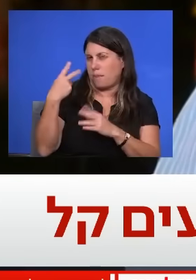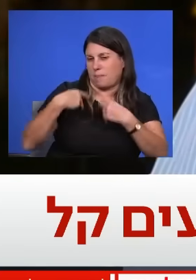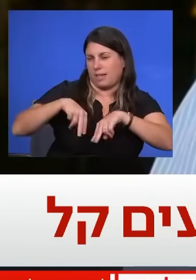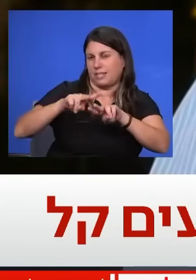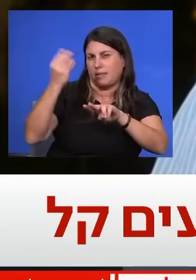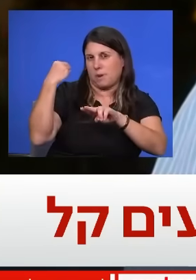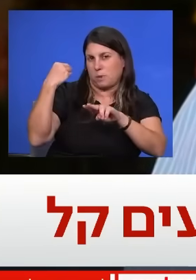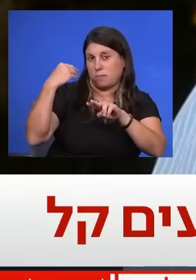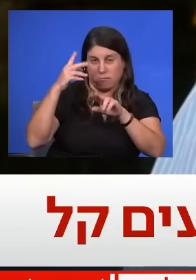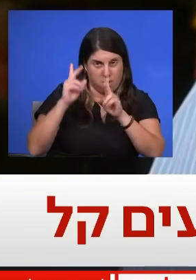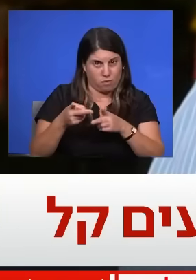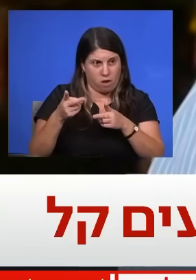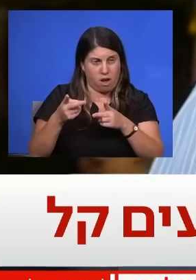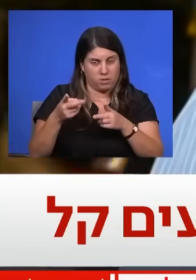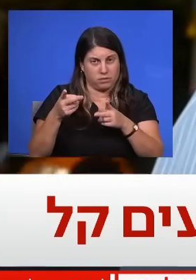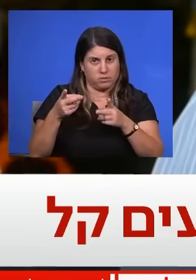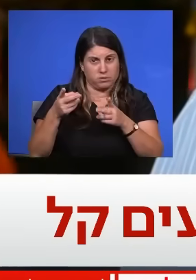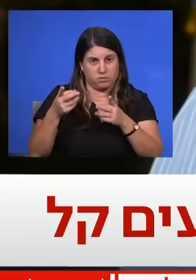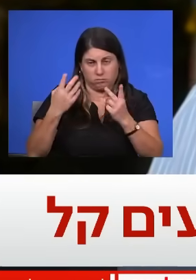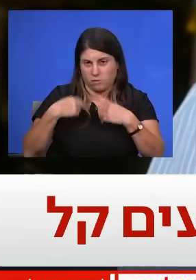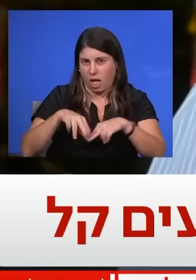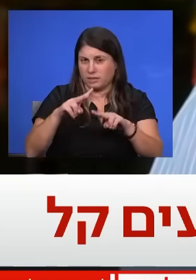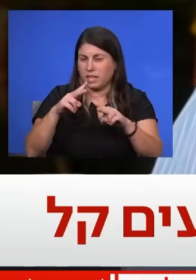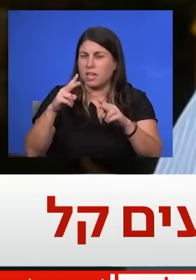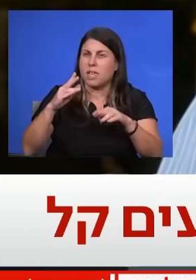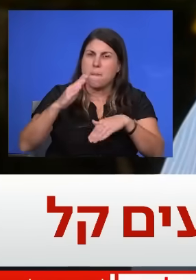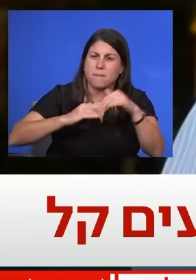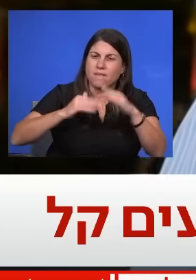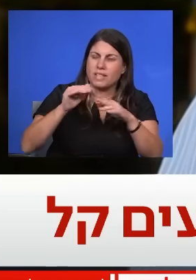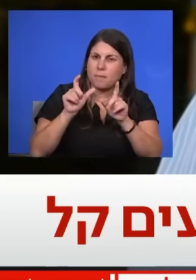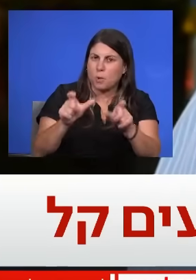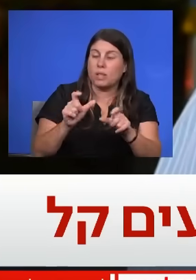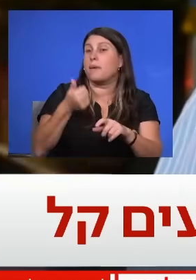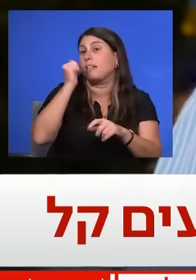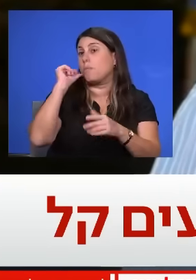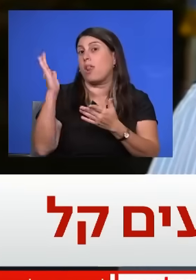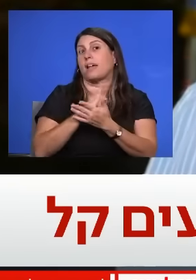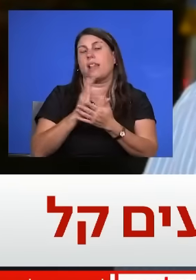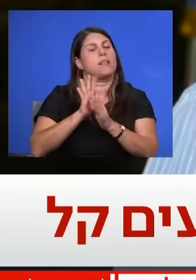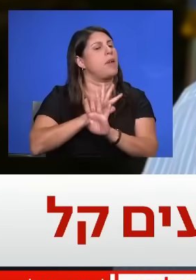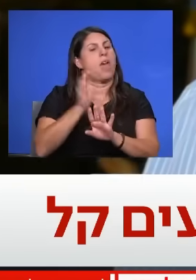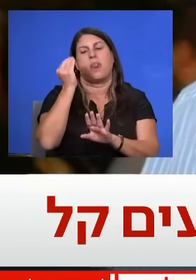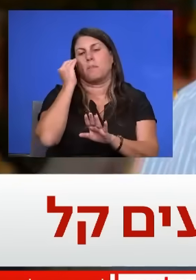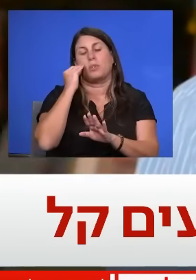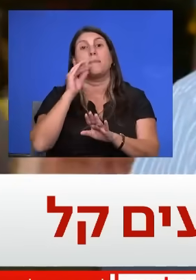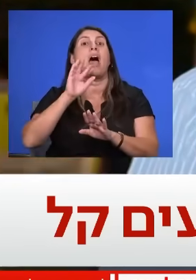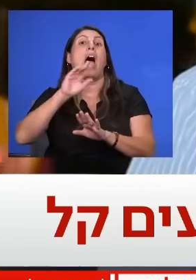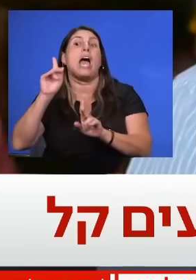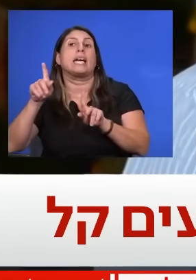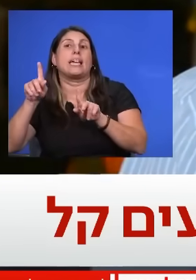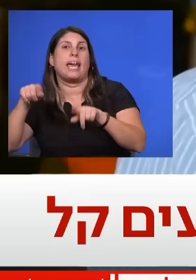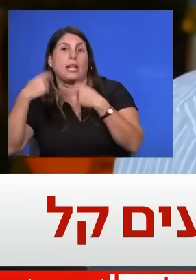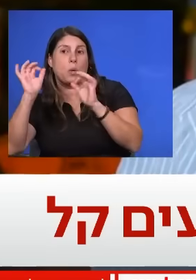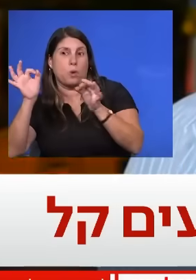אותם במבנים מוגנים. אתמול החזרת והחלטתם, אין לימודים פרט לחינוך המיוחד, גם מחר אין לימודים. מחר,